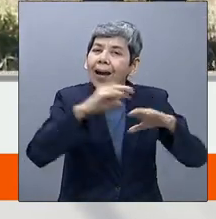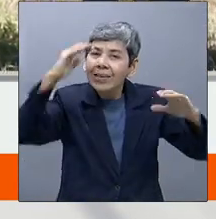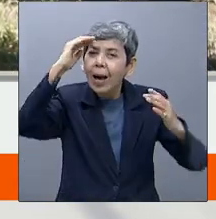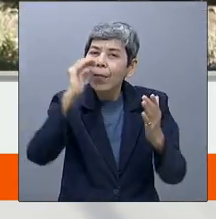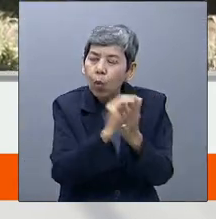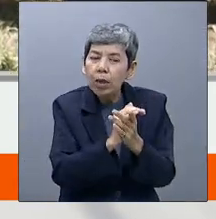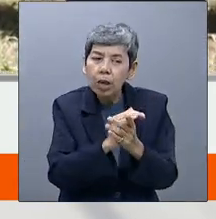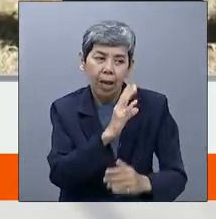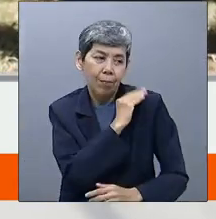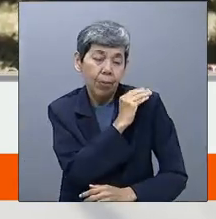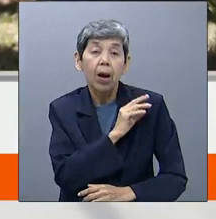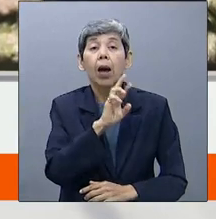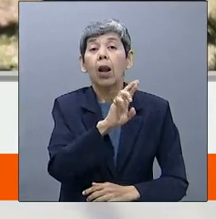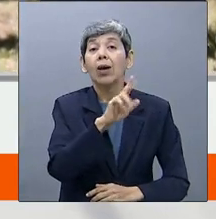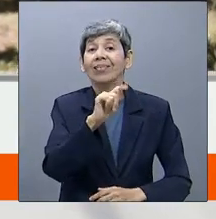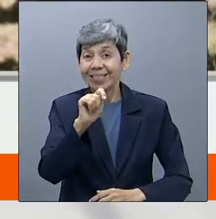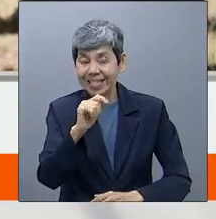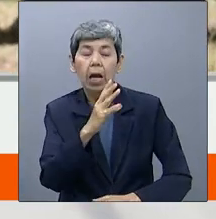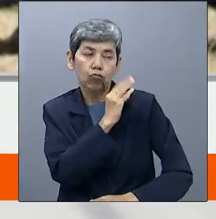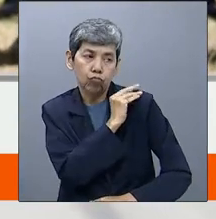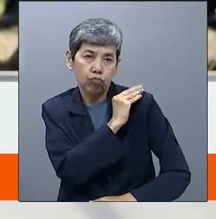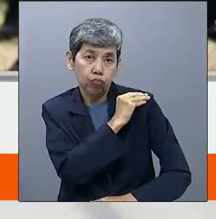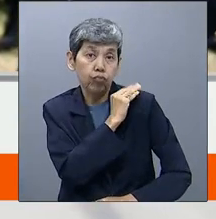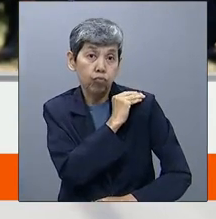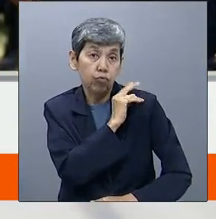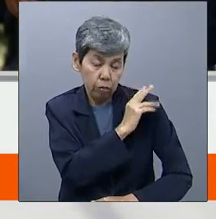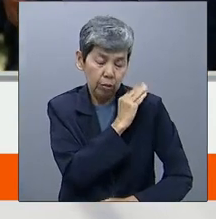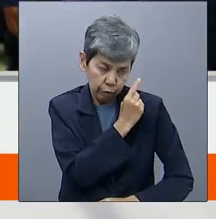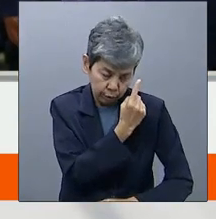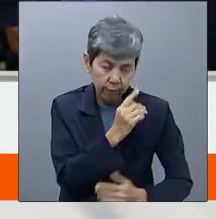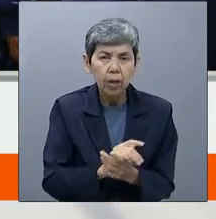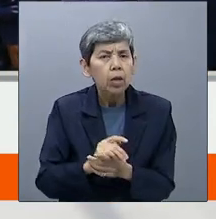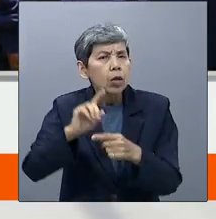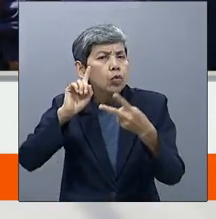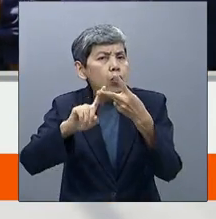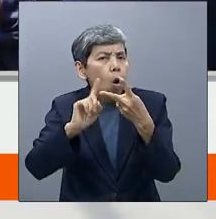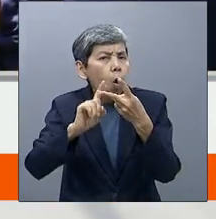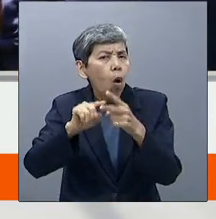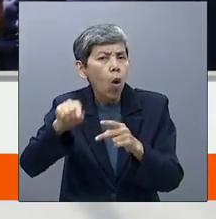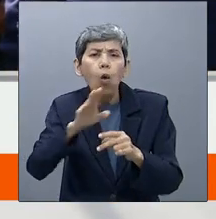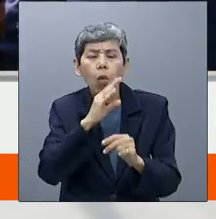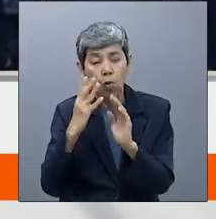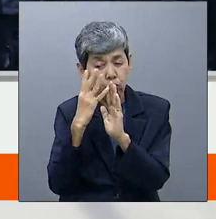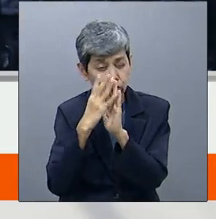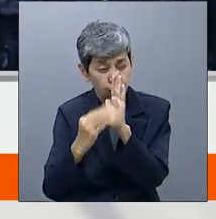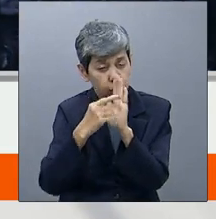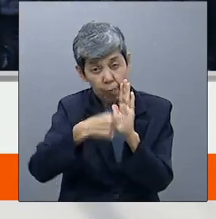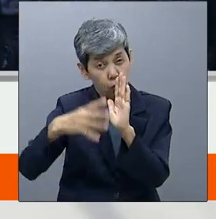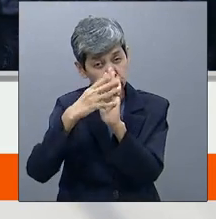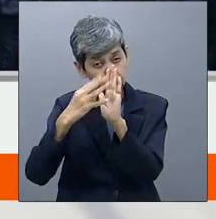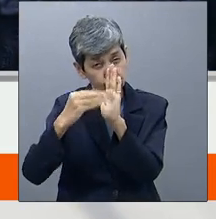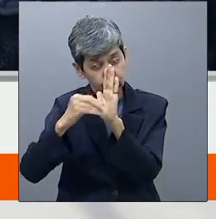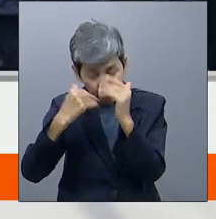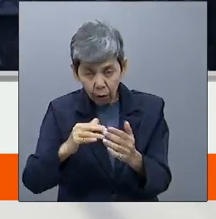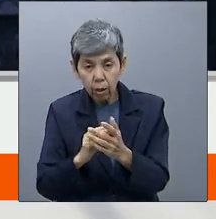และให้ยศติดตำรวจตรีก่อนนะครับส่วนที่สองคือ เมื่อส่งไปอบรมแล้วได้เป็นน